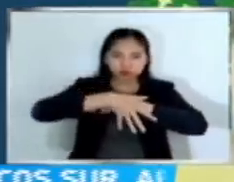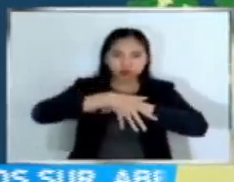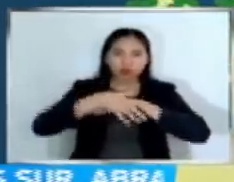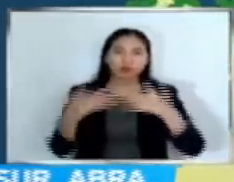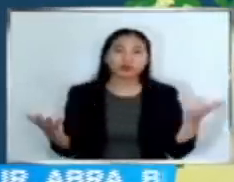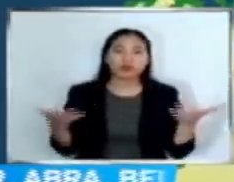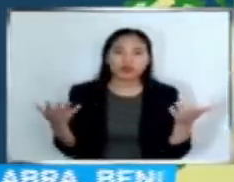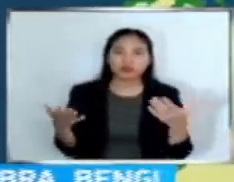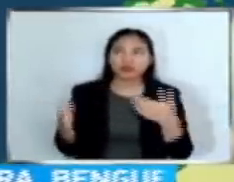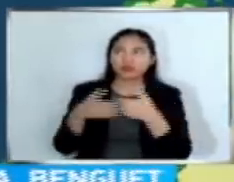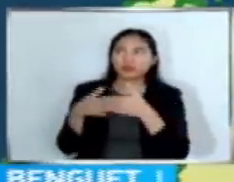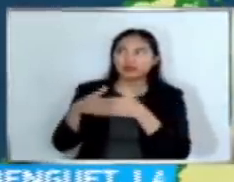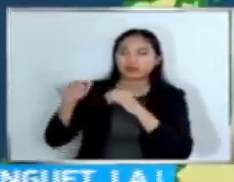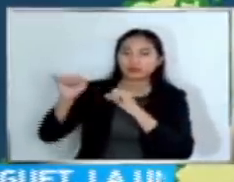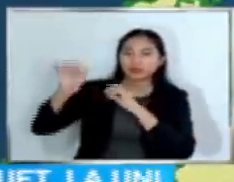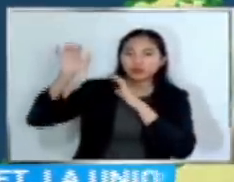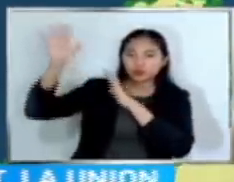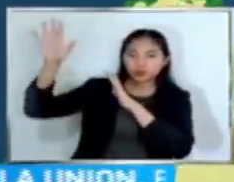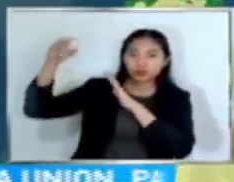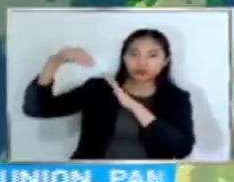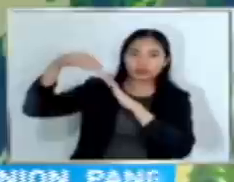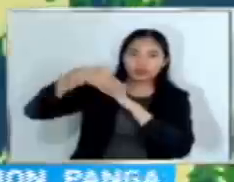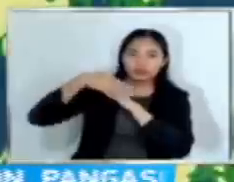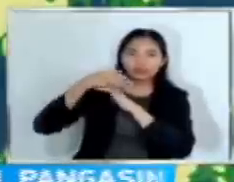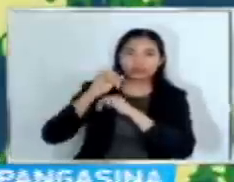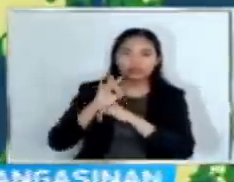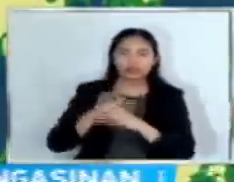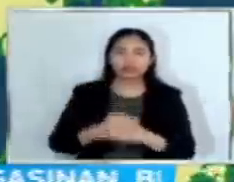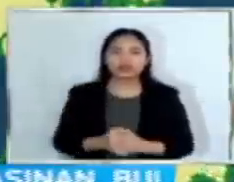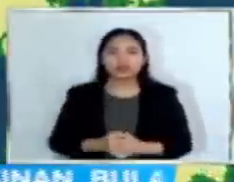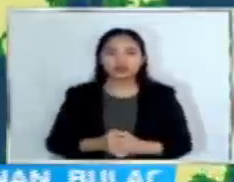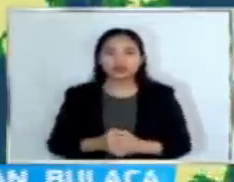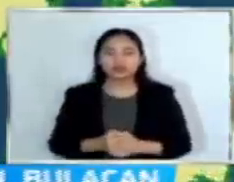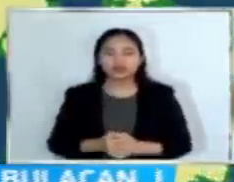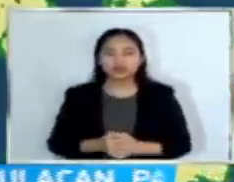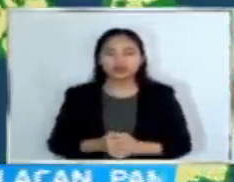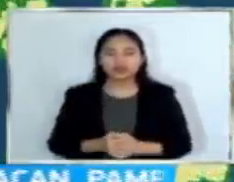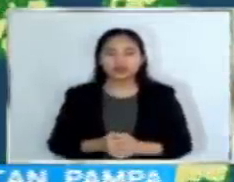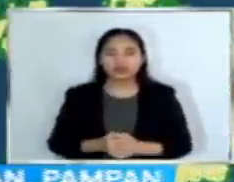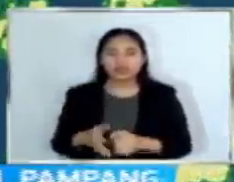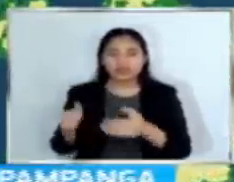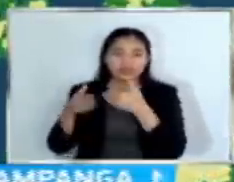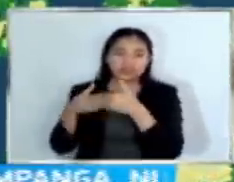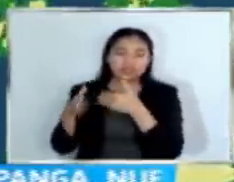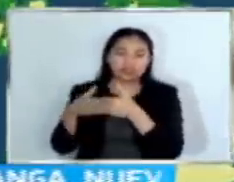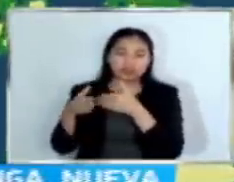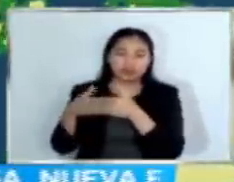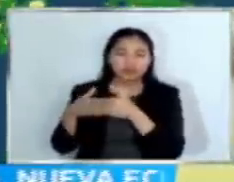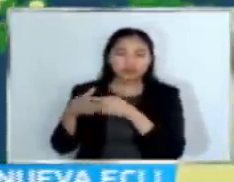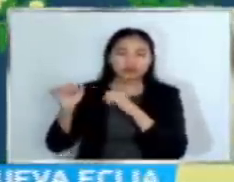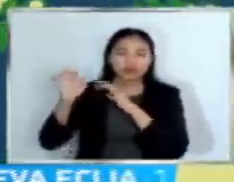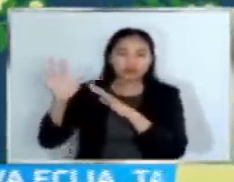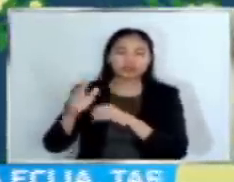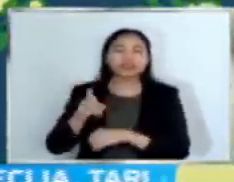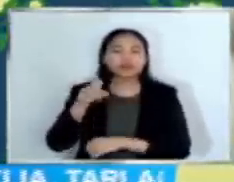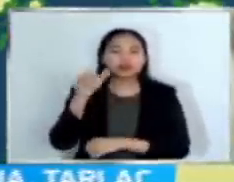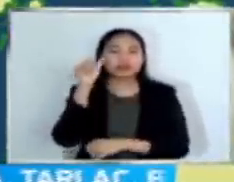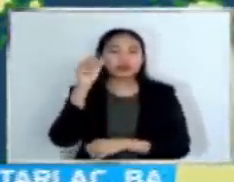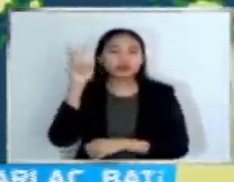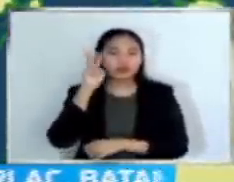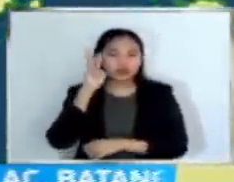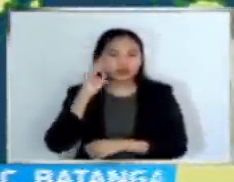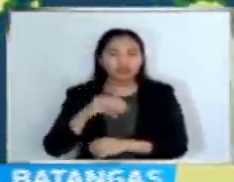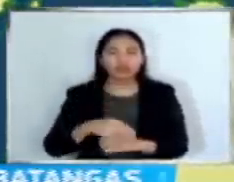bundok kung mababagal po sa pag-ulan simula po ngayong gabi. So dapat aware talaga yung mga kababayan natin, yung local government, at saka